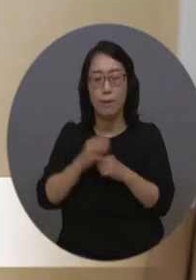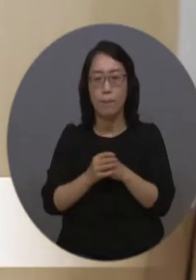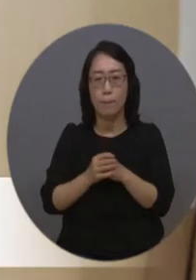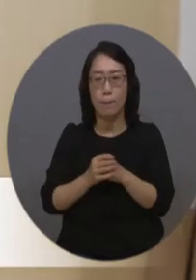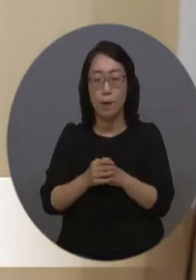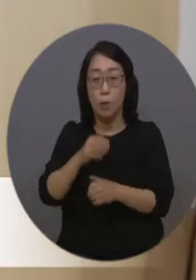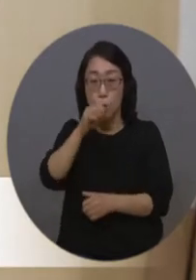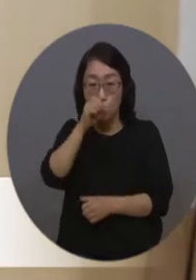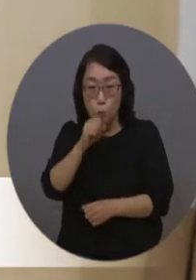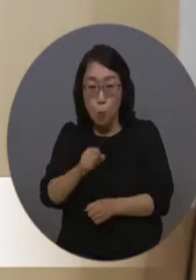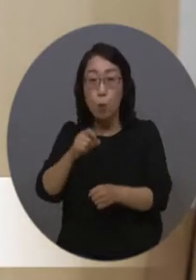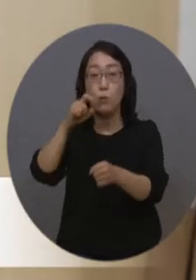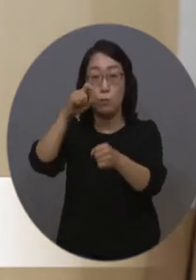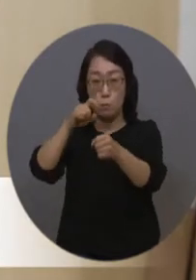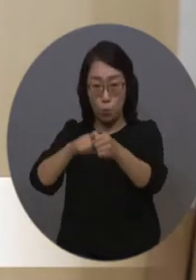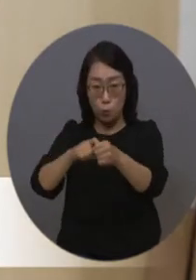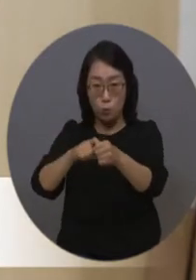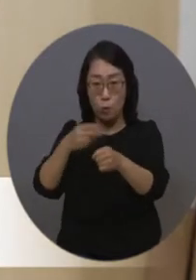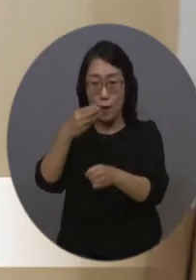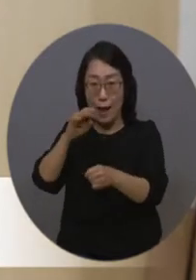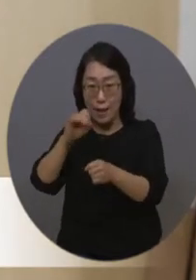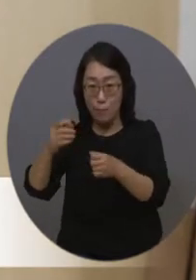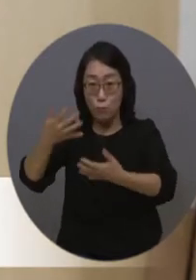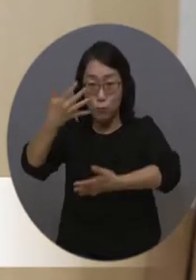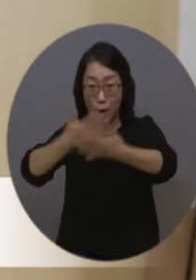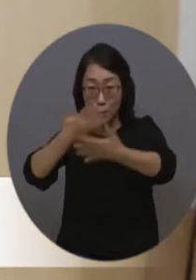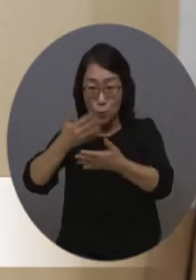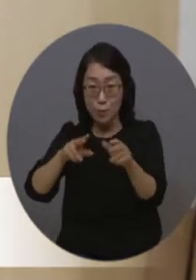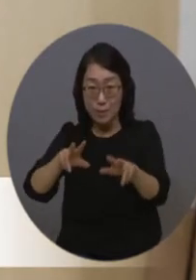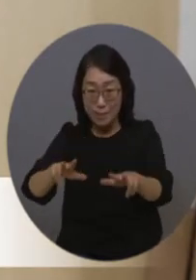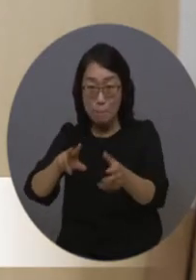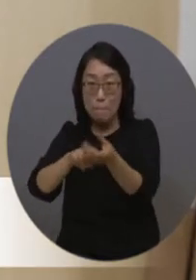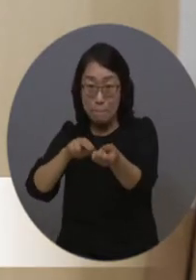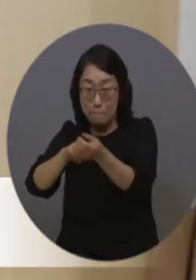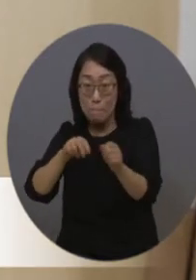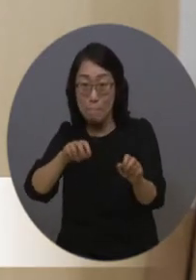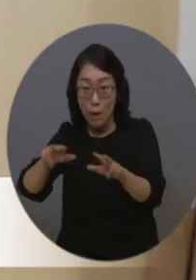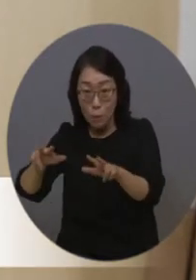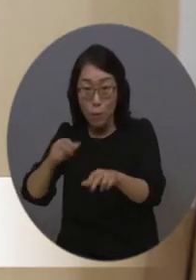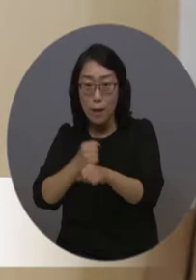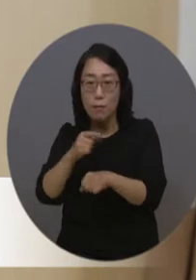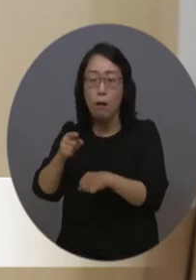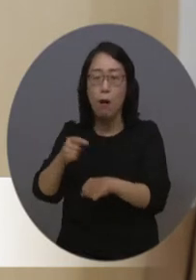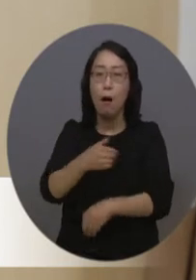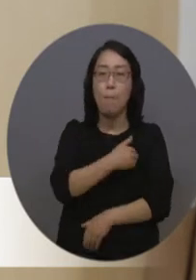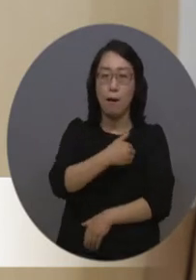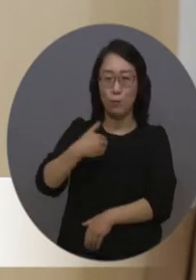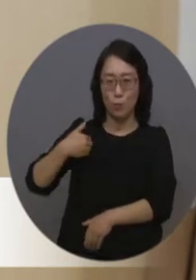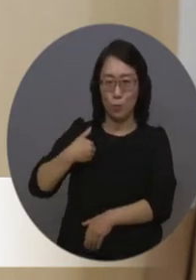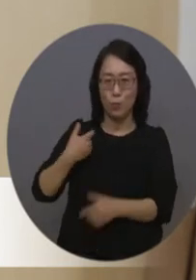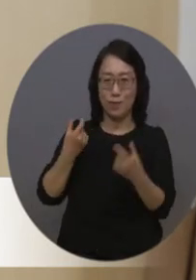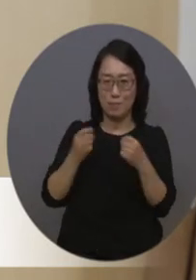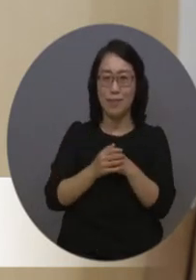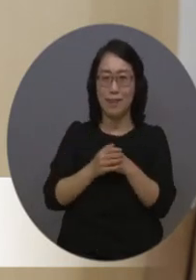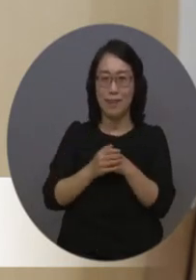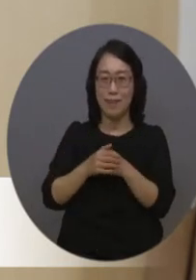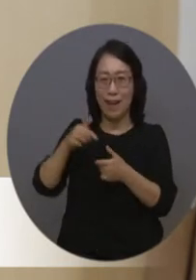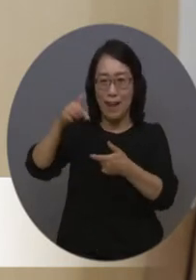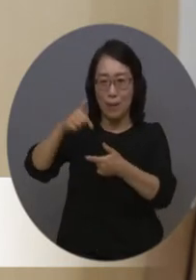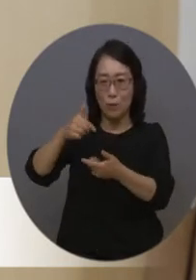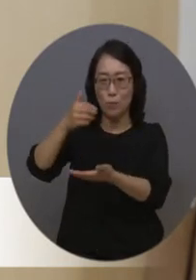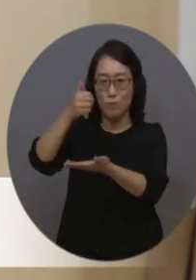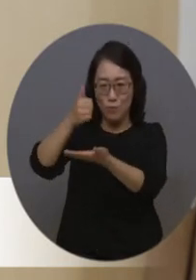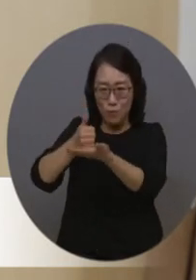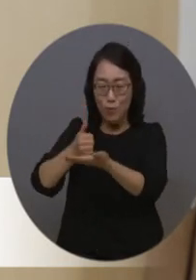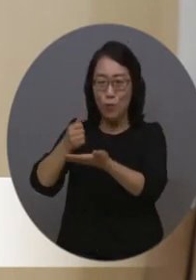좋은 취지의 라이브 커머스에 함께할 수 있어서 너무 영광이었고 굉장히 뿌듯했던 시간이었던 것 같아요. 강남구